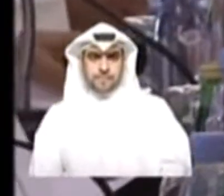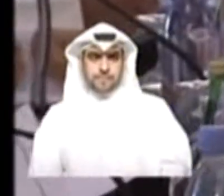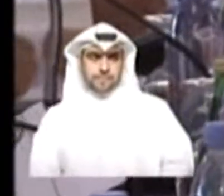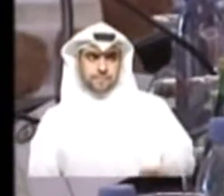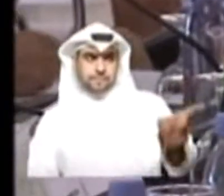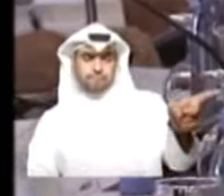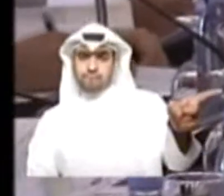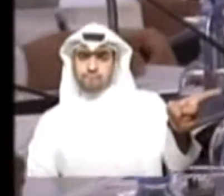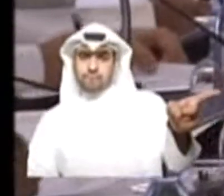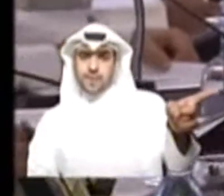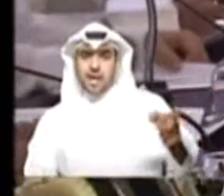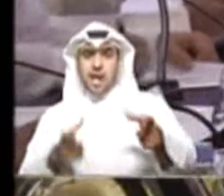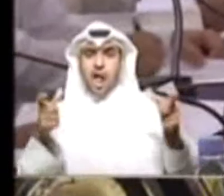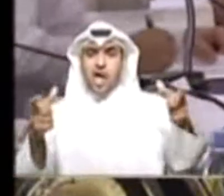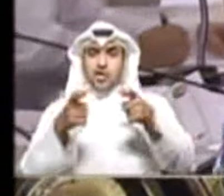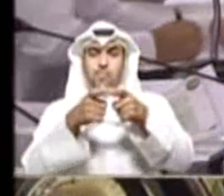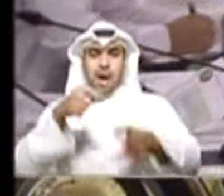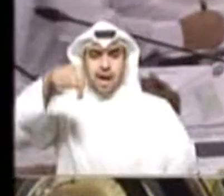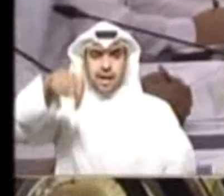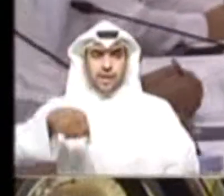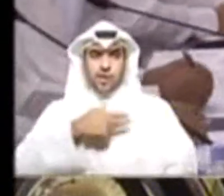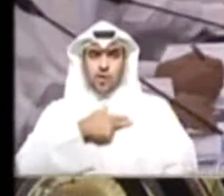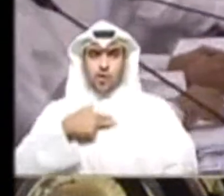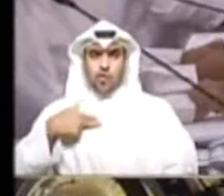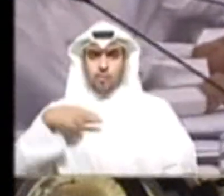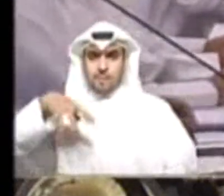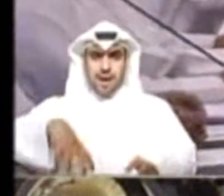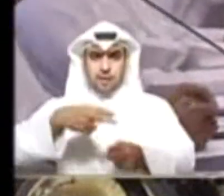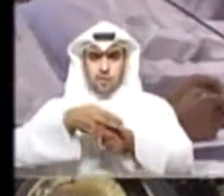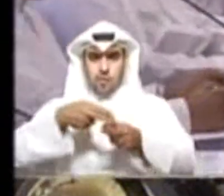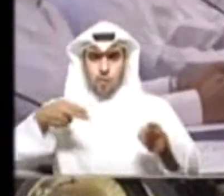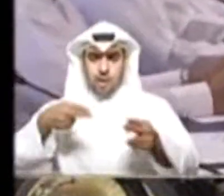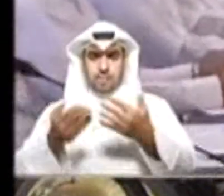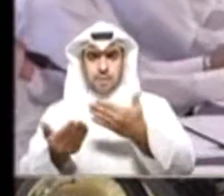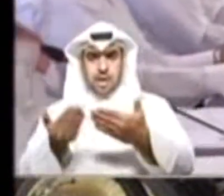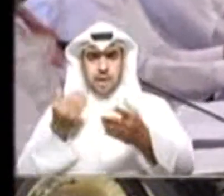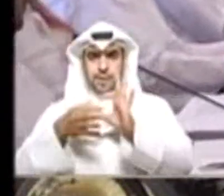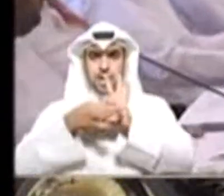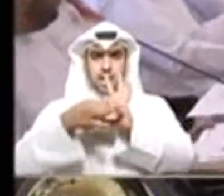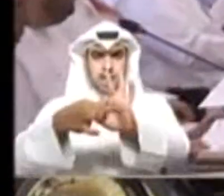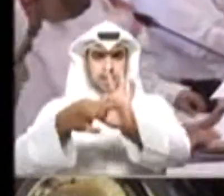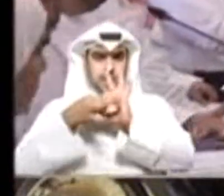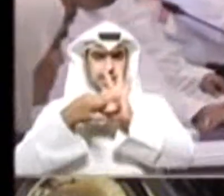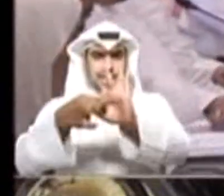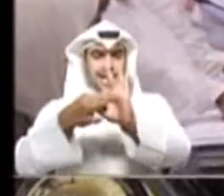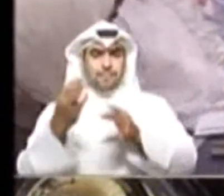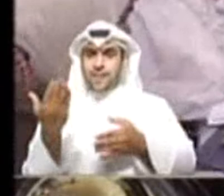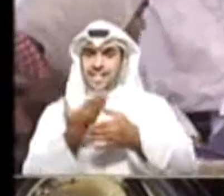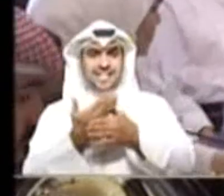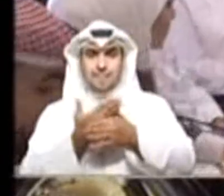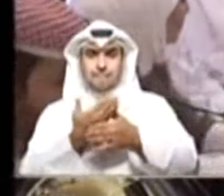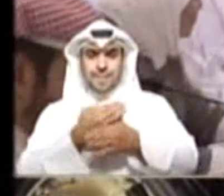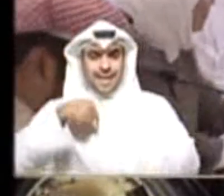في إطار تنسيق وترتيب الفعاليات والتي من المقرر أن تقام في دولة الكويت، انطلقت أعمال